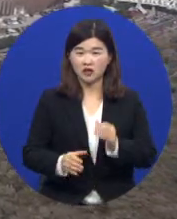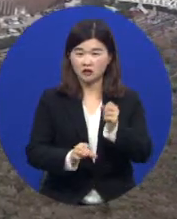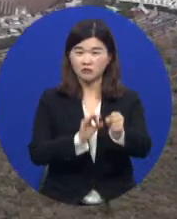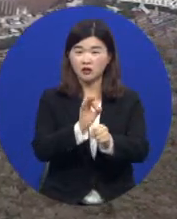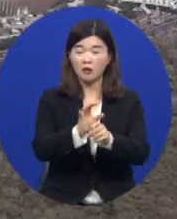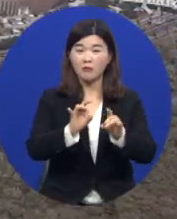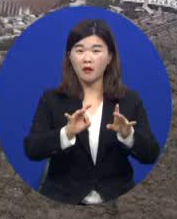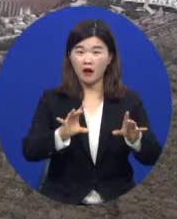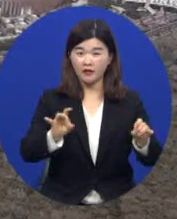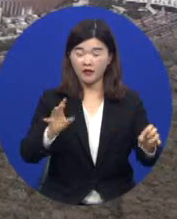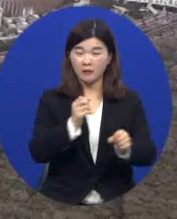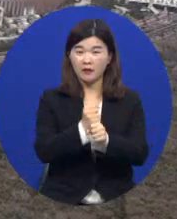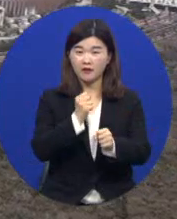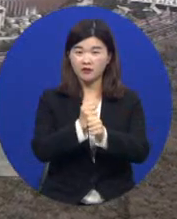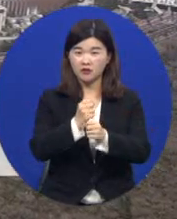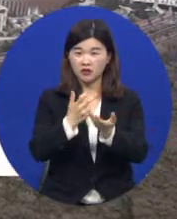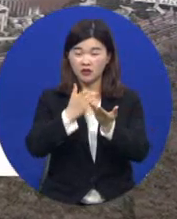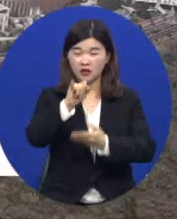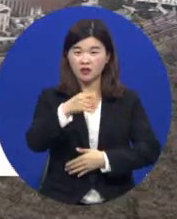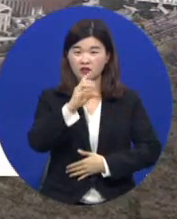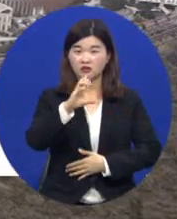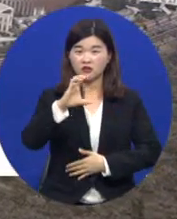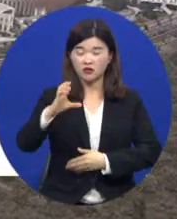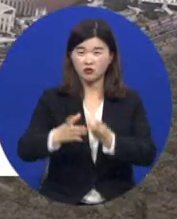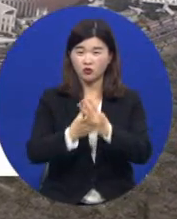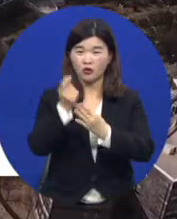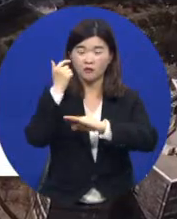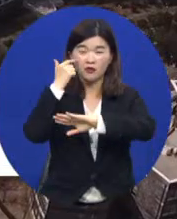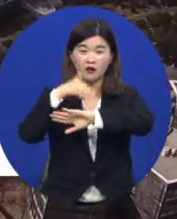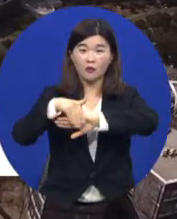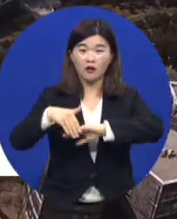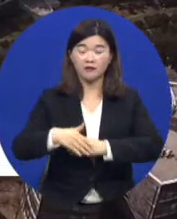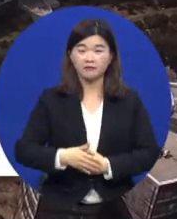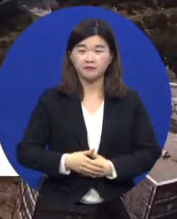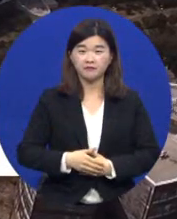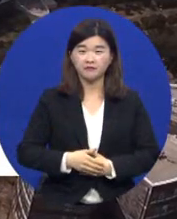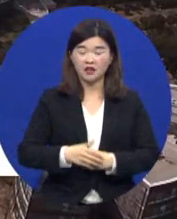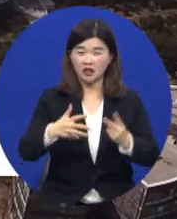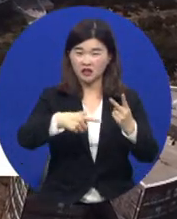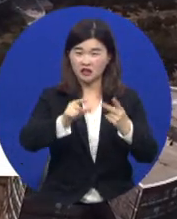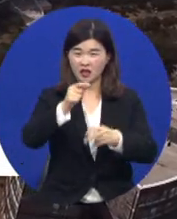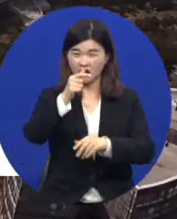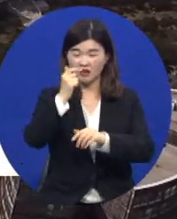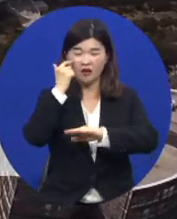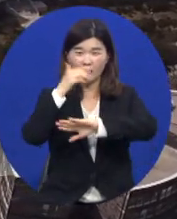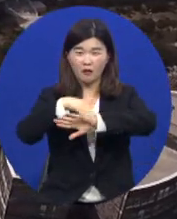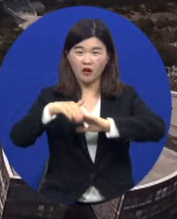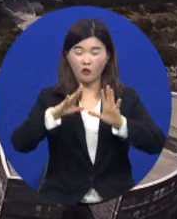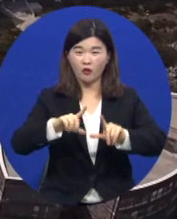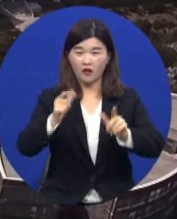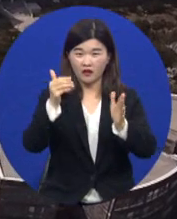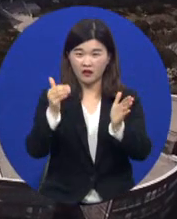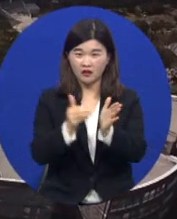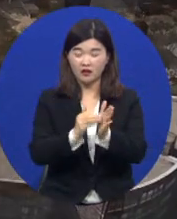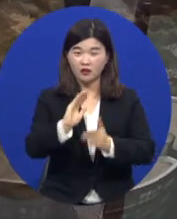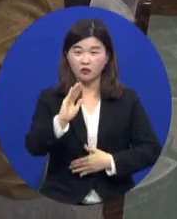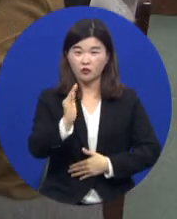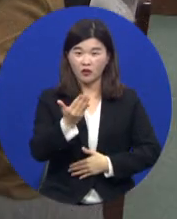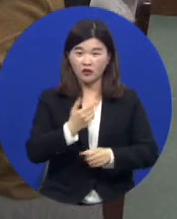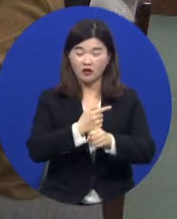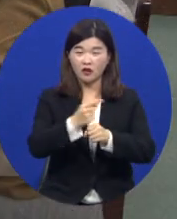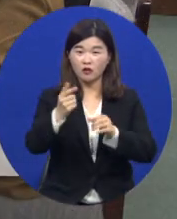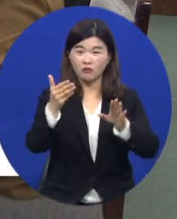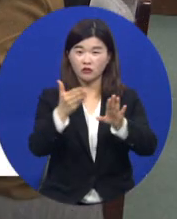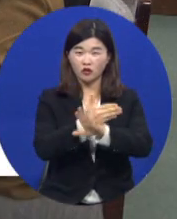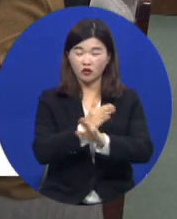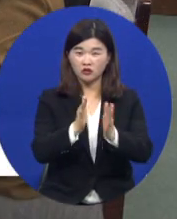10년마다 수립되는 제주국제자유도시 종합계획, 제2차 계획이 올해 말로 끝나면서